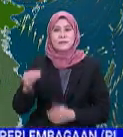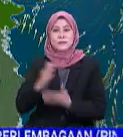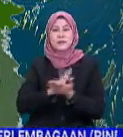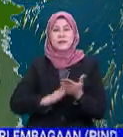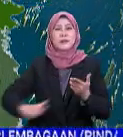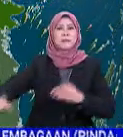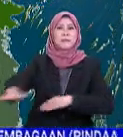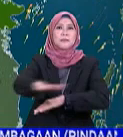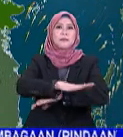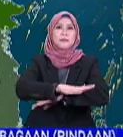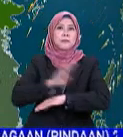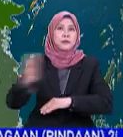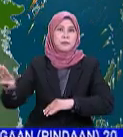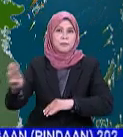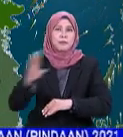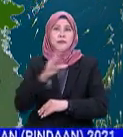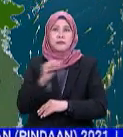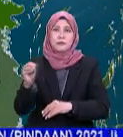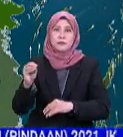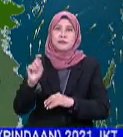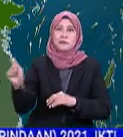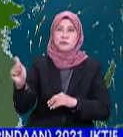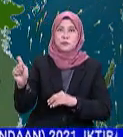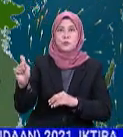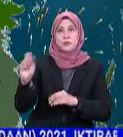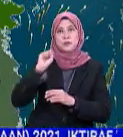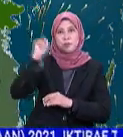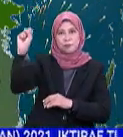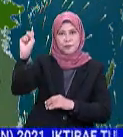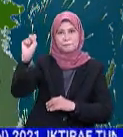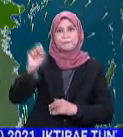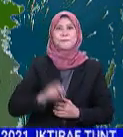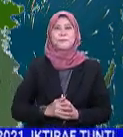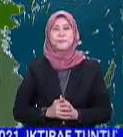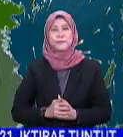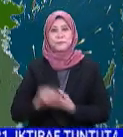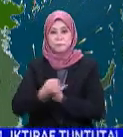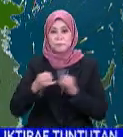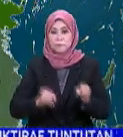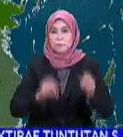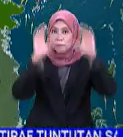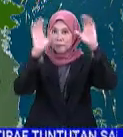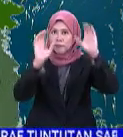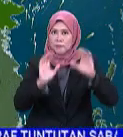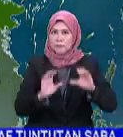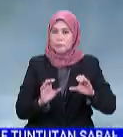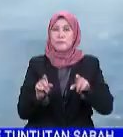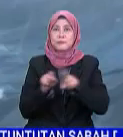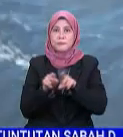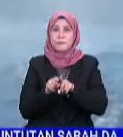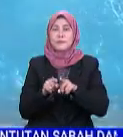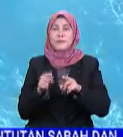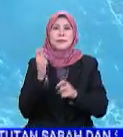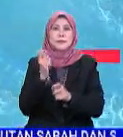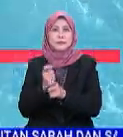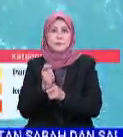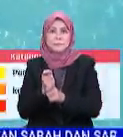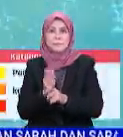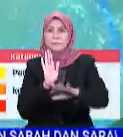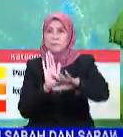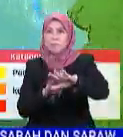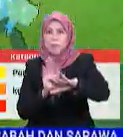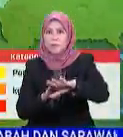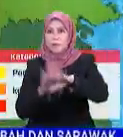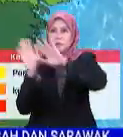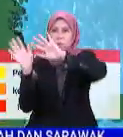bahagian perairan pantai barat dan juga timur negeri Sabah. Oleh itu, Jabatan Meteorologi Malaysia juga masih lagi mengekalkan